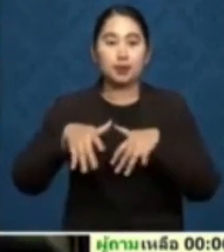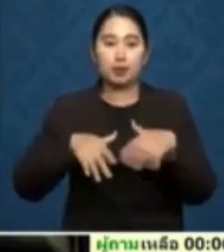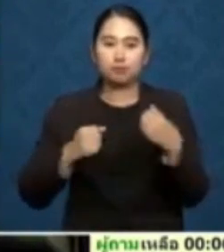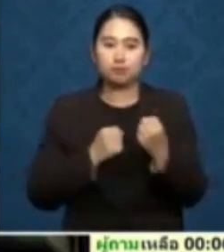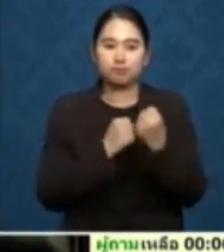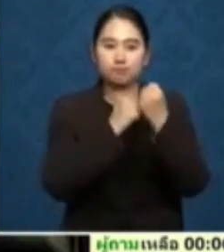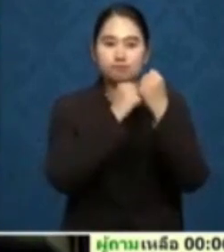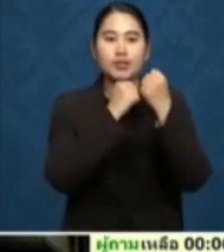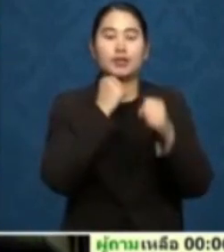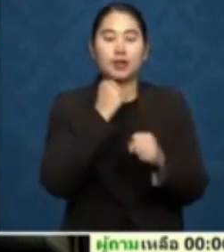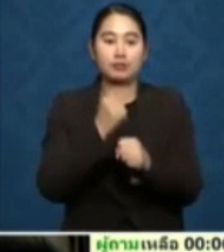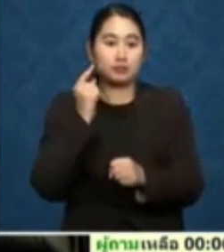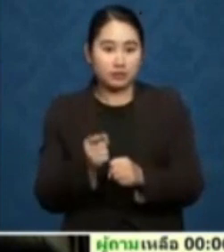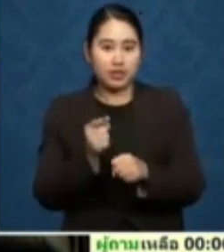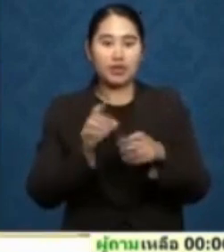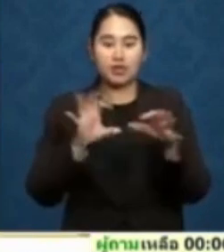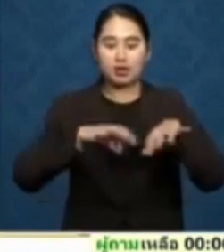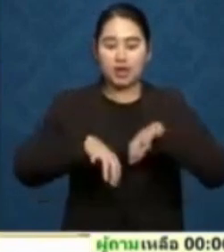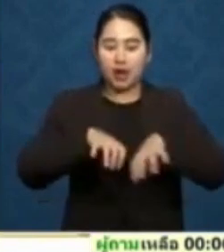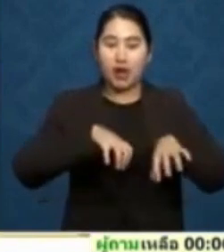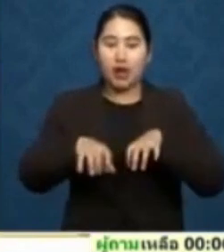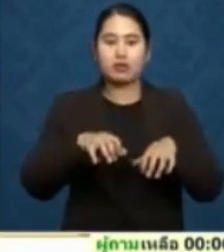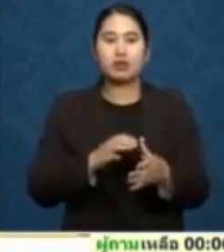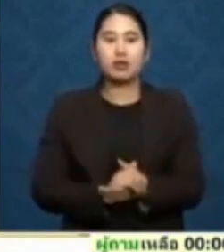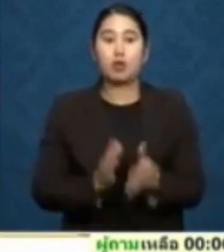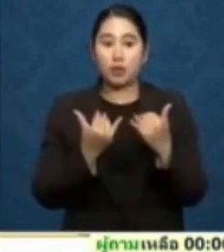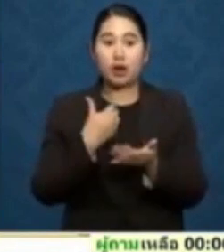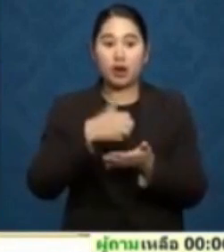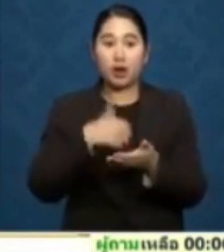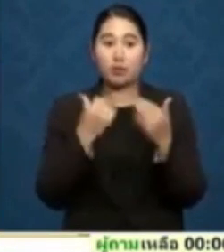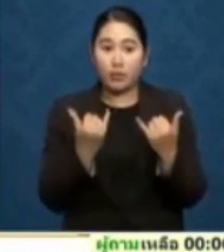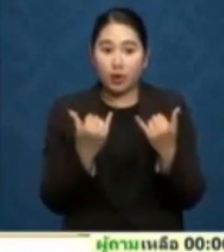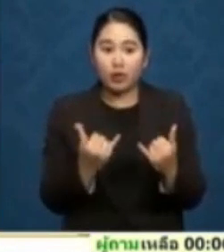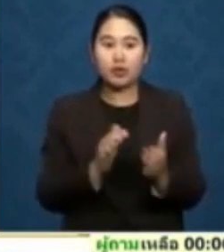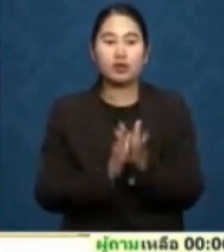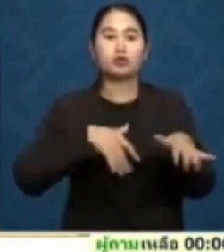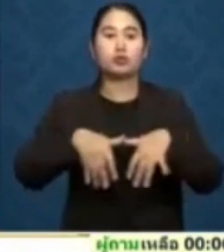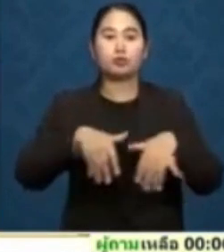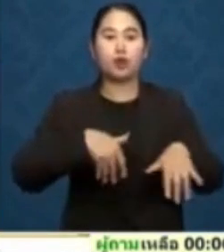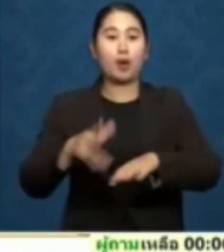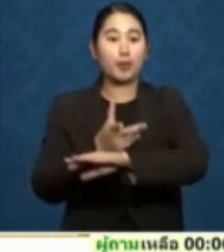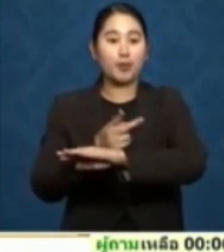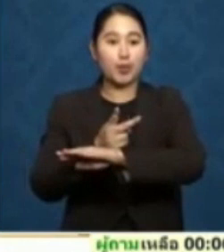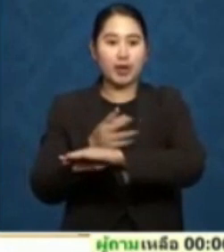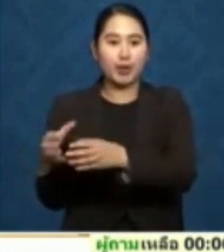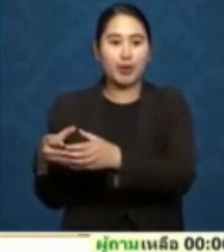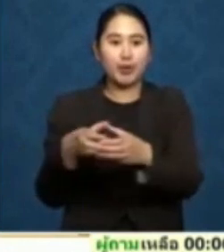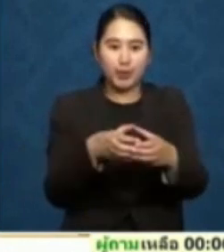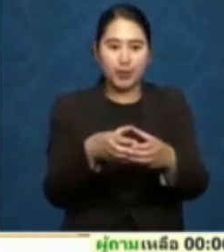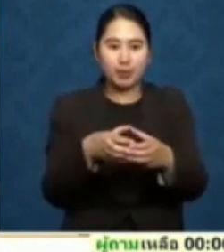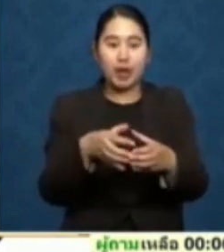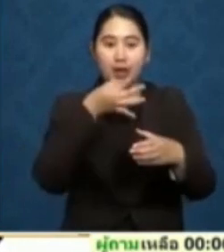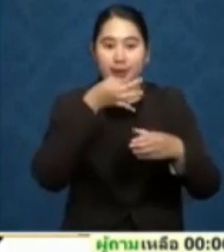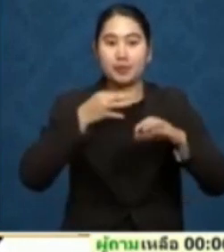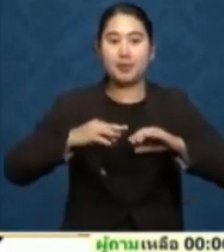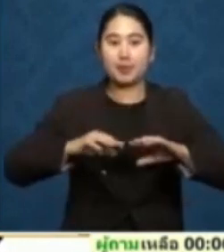ครัฐในการจัดการกับเหตุการณ์ที่เกิดขึ้นอย่างวันนี้ตอนนี้เองเนี่ยก็มีพี่น้องชาวภูเก็ตนะครับไปที่หาดแหลมหงาที่โดนนายทุนเนี่ย